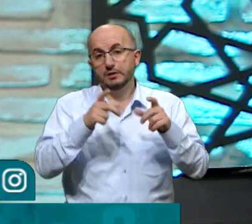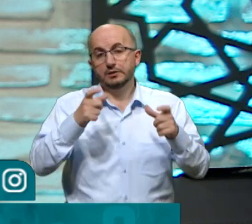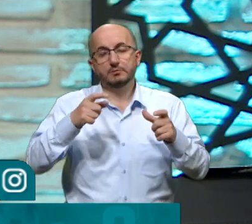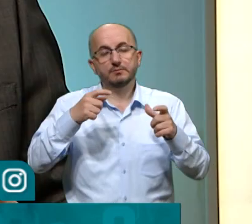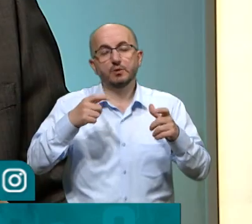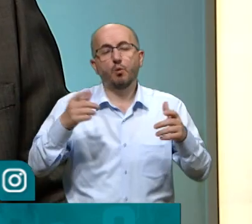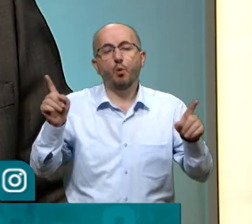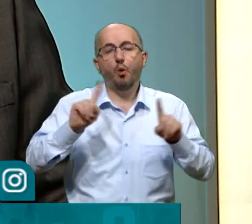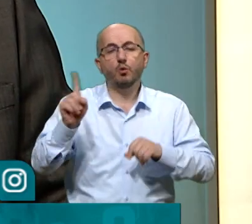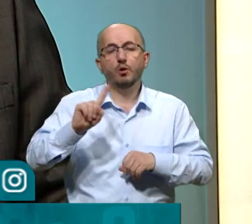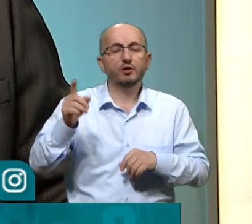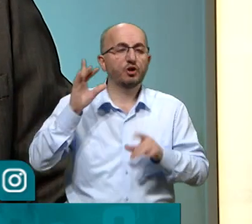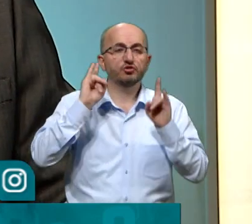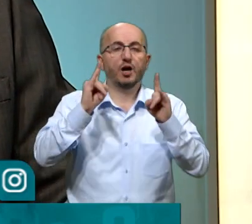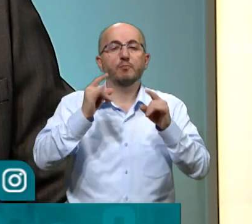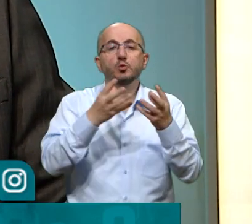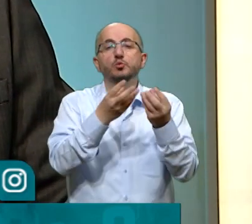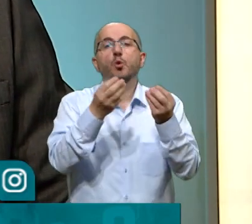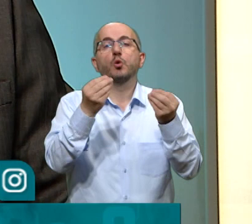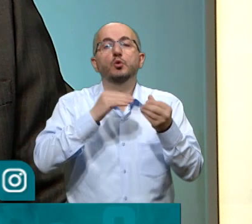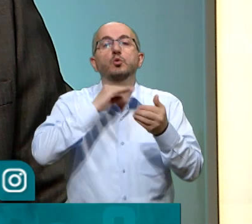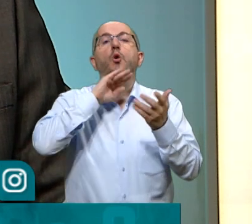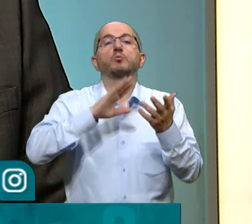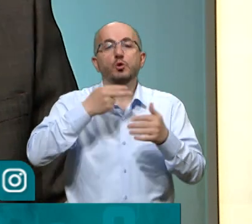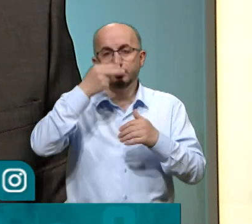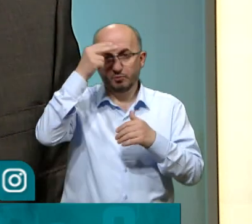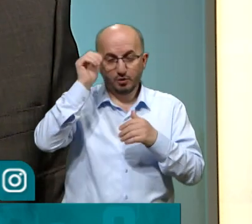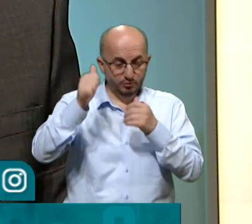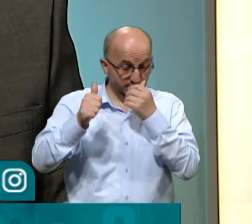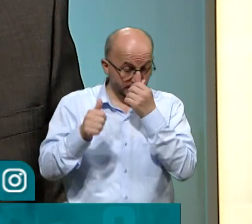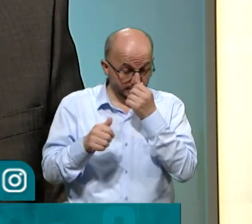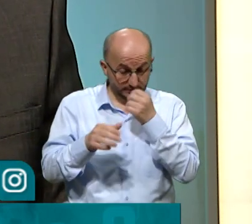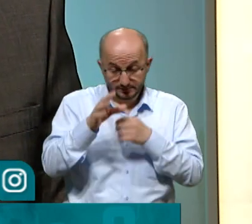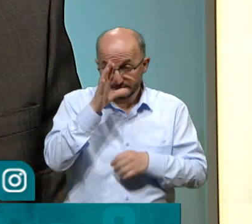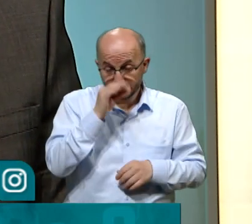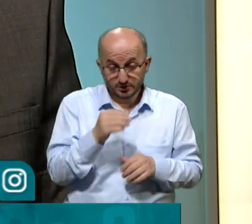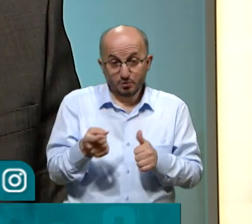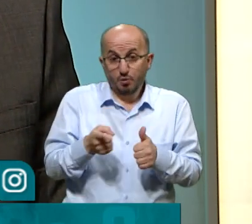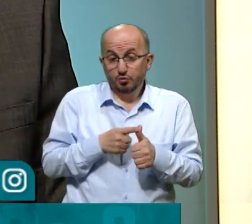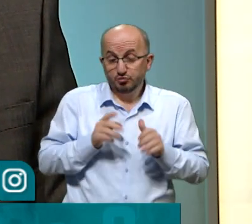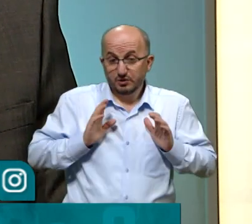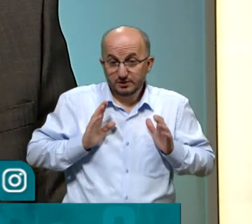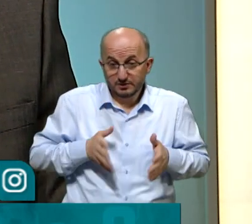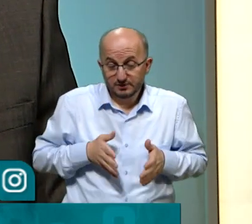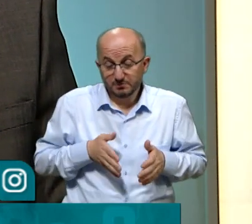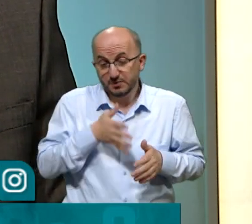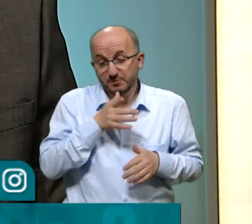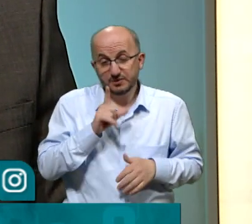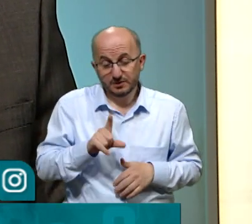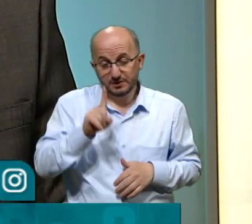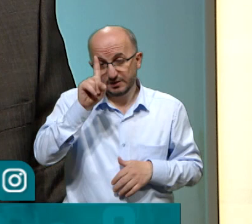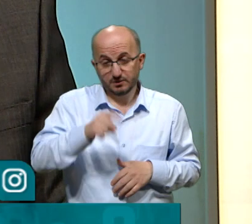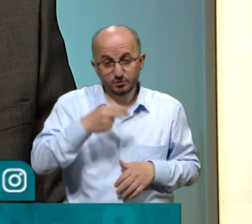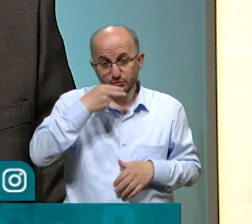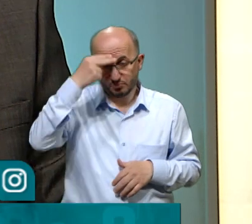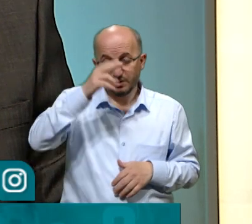onlarca cami var Ve çoğu suda dolmuyor cuma günleri o zaman kimin önce kıldığının bilinmesi gerekir ilk